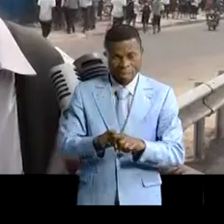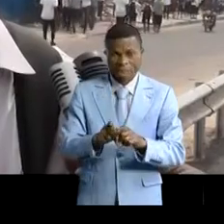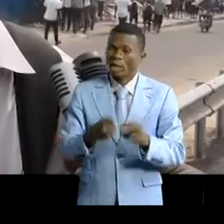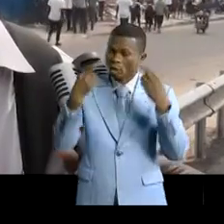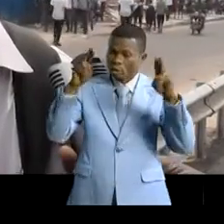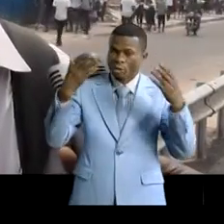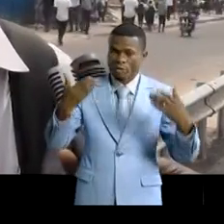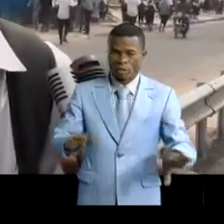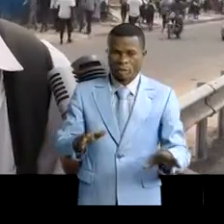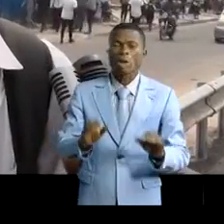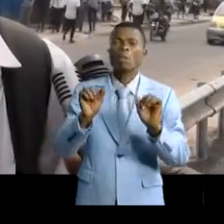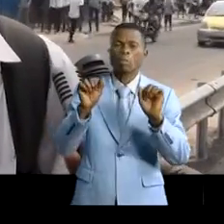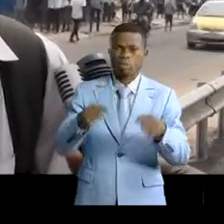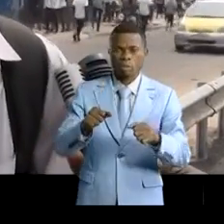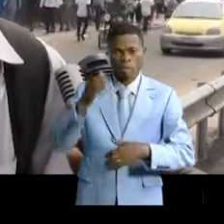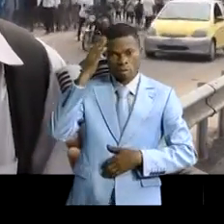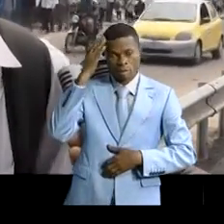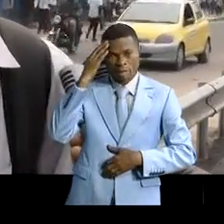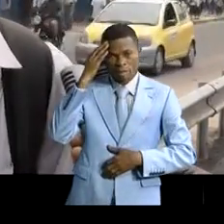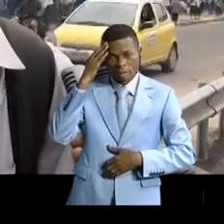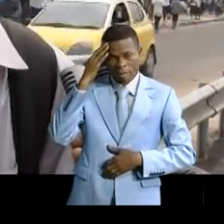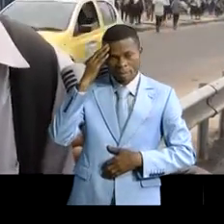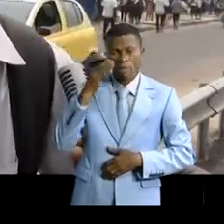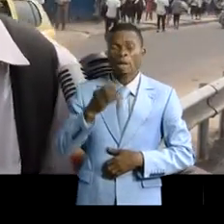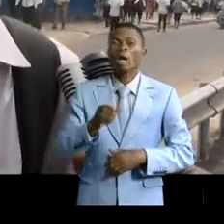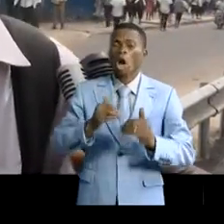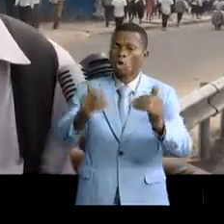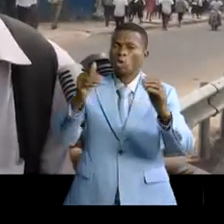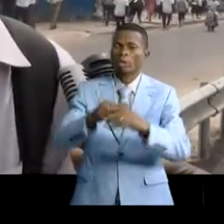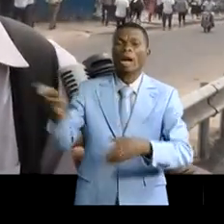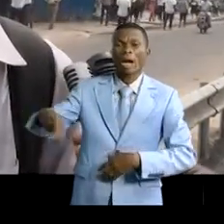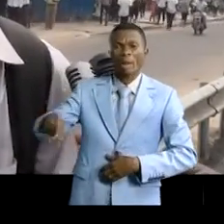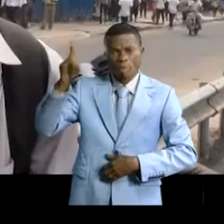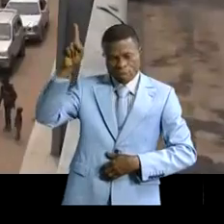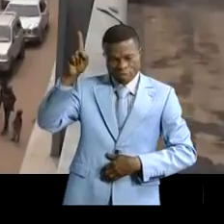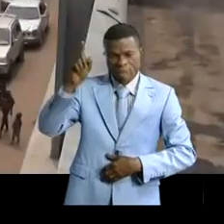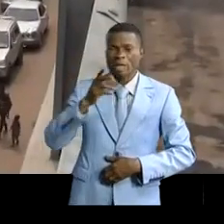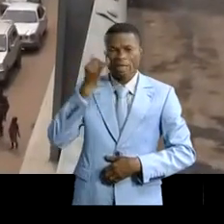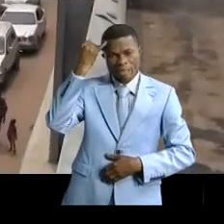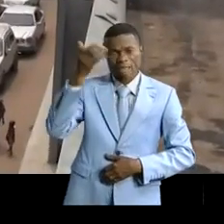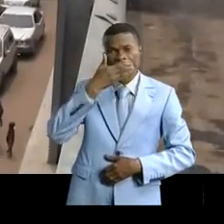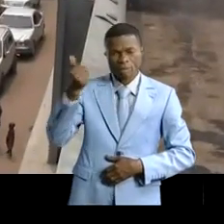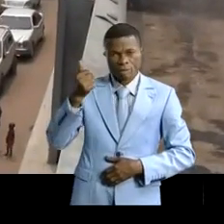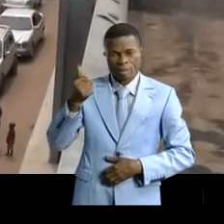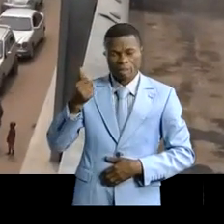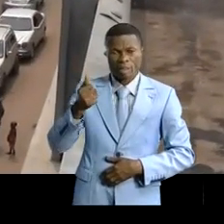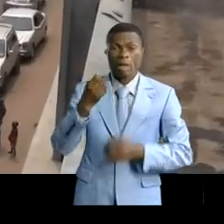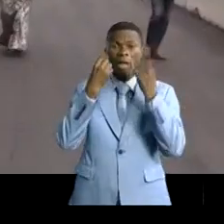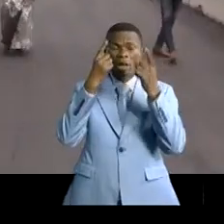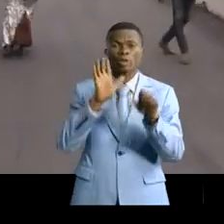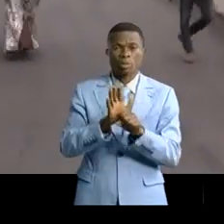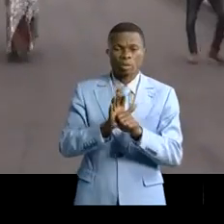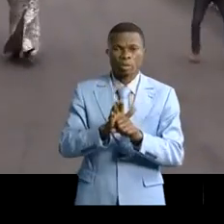marcher, il faudrait quand même penser à le faire aussi à l'intérieur du pays. Ce sera vraiment une très bonne chose. Surprise agréable pour